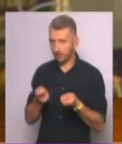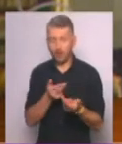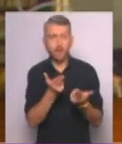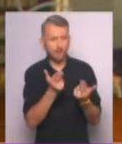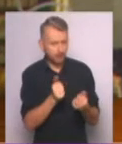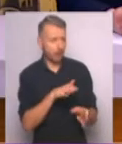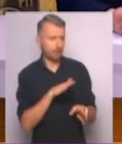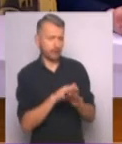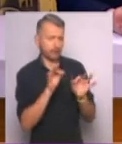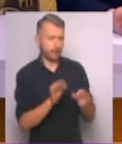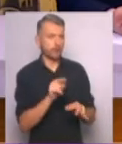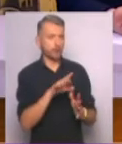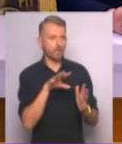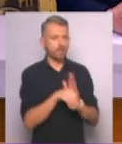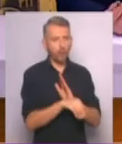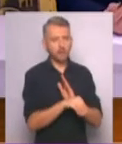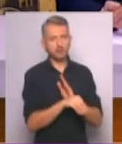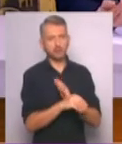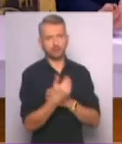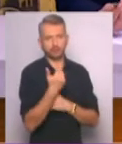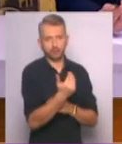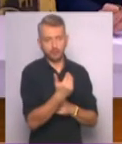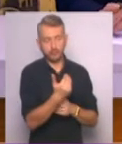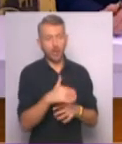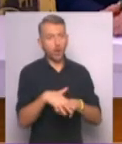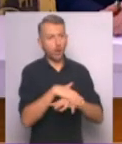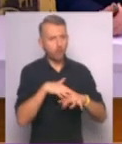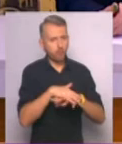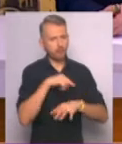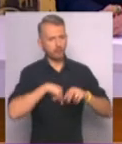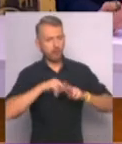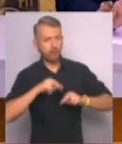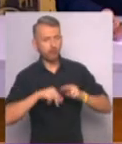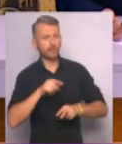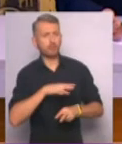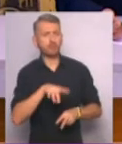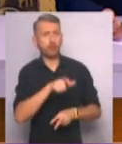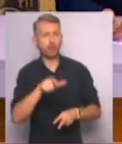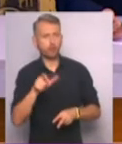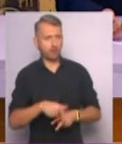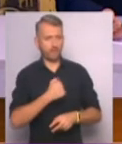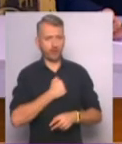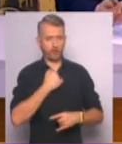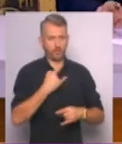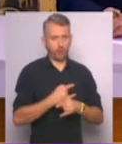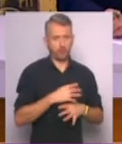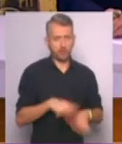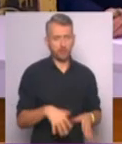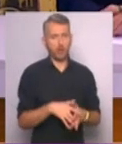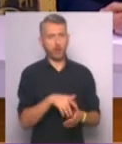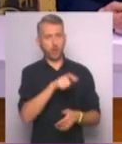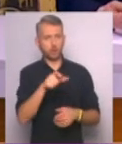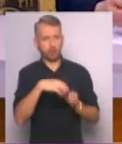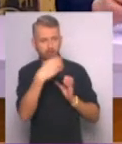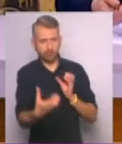абсолютно. Вони саме входять і належать від і громадськість вона була налаштована, тобто там не було людей в камуфляжі, не було людей з шинами чи